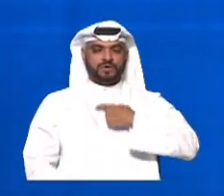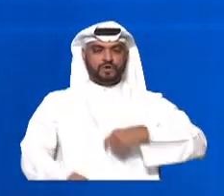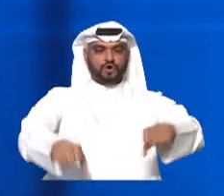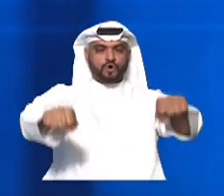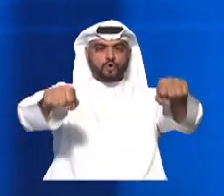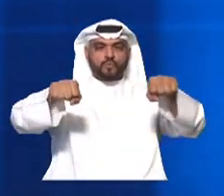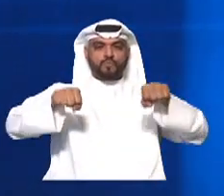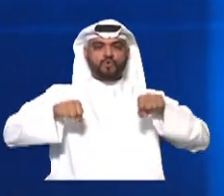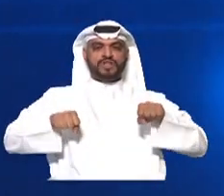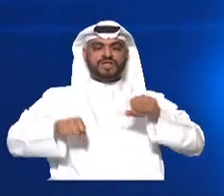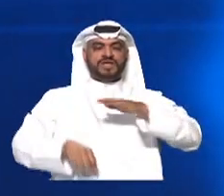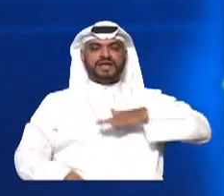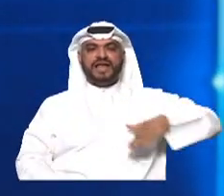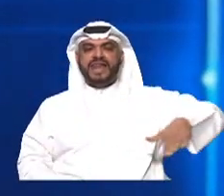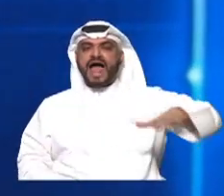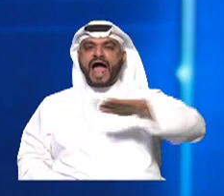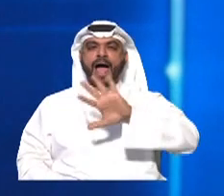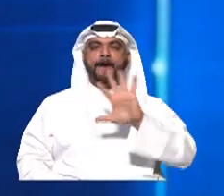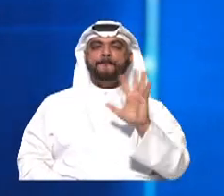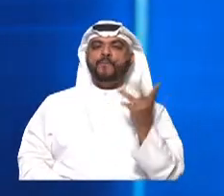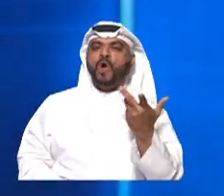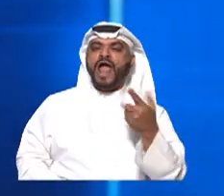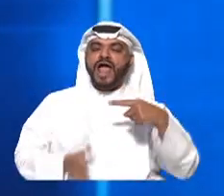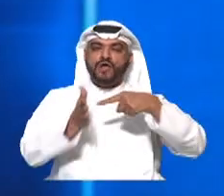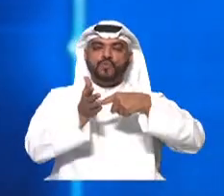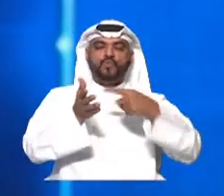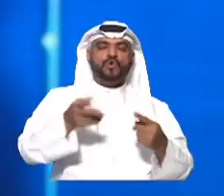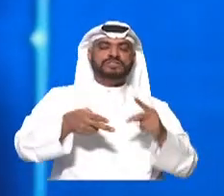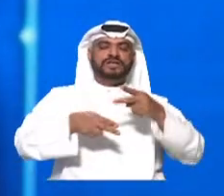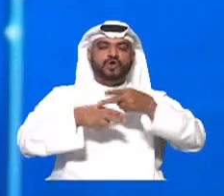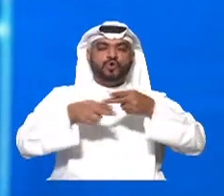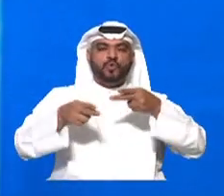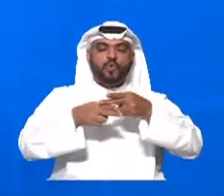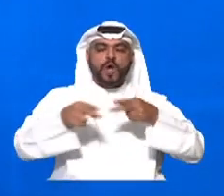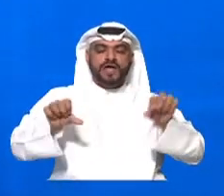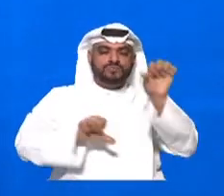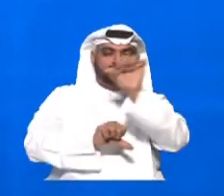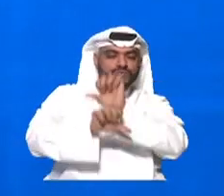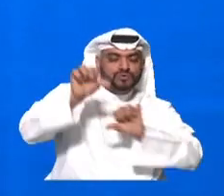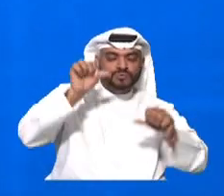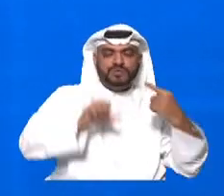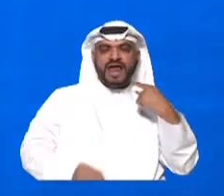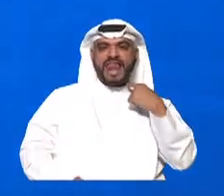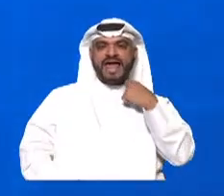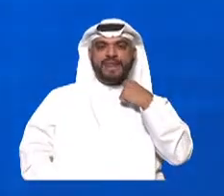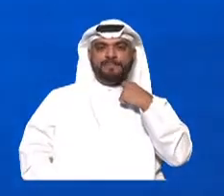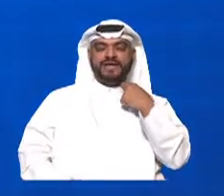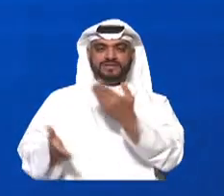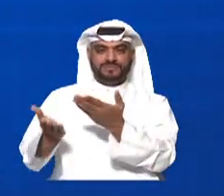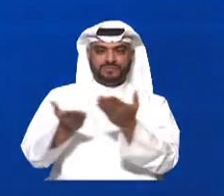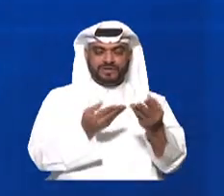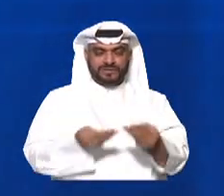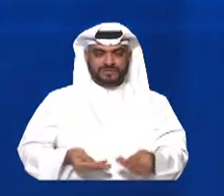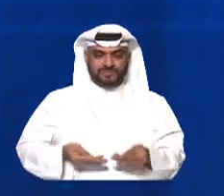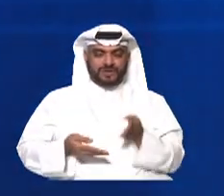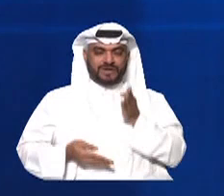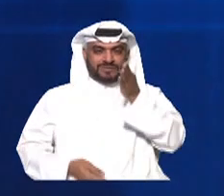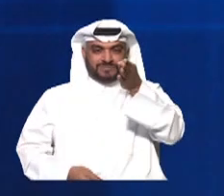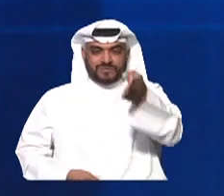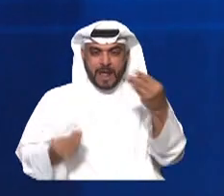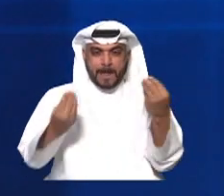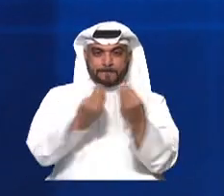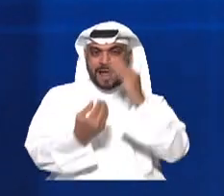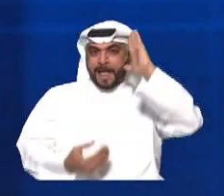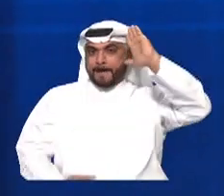مؤسسة الكويت للتقدم العلمي الدكتور خالد علي الفاضل، حيث قدم لسموه حفظه الله الطالبة فاطمة